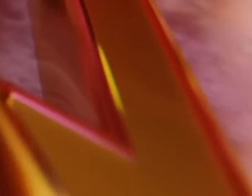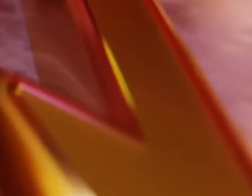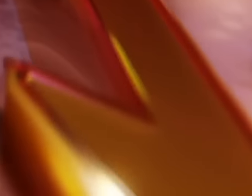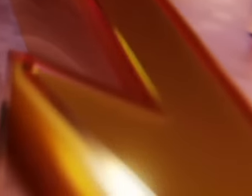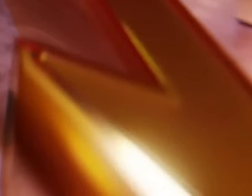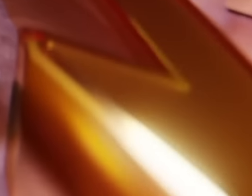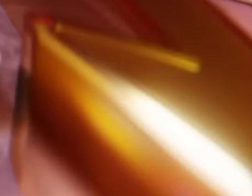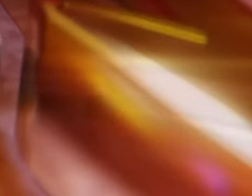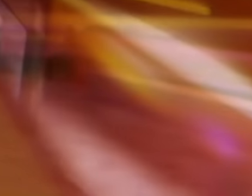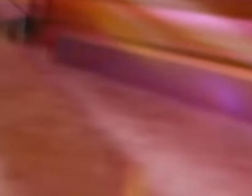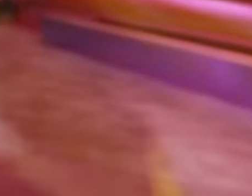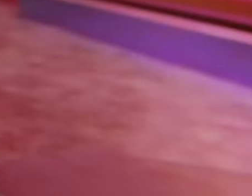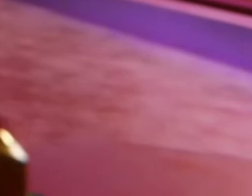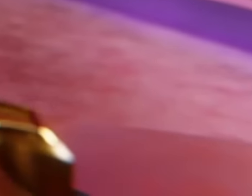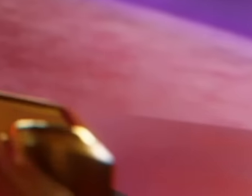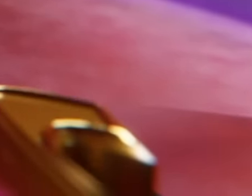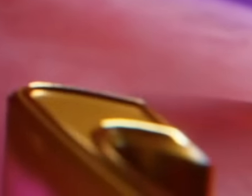يا